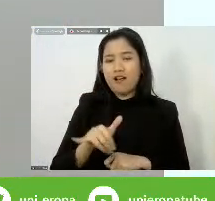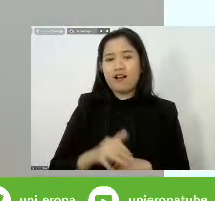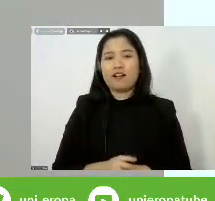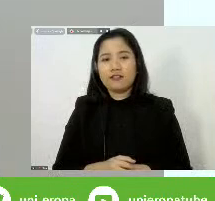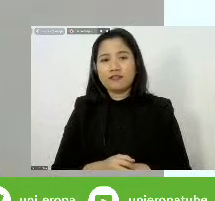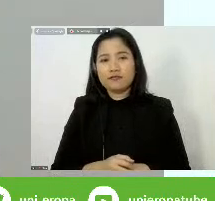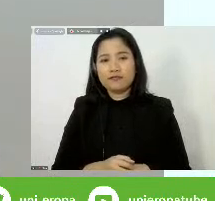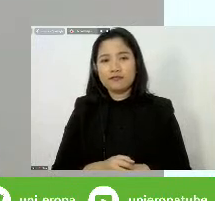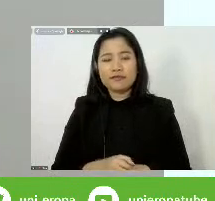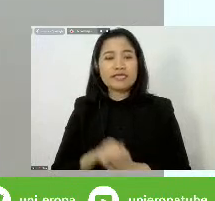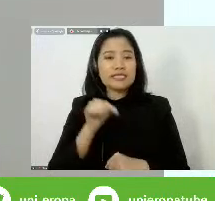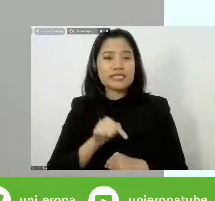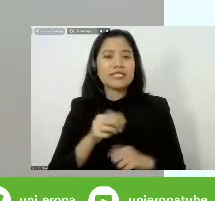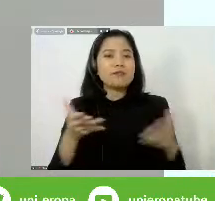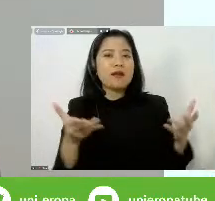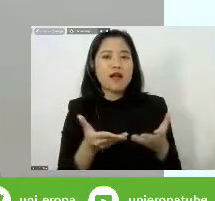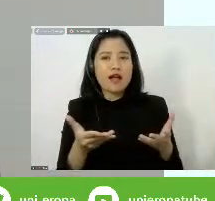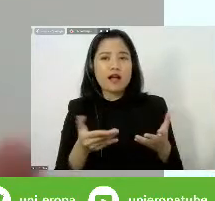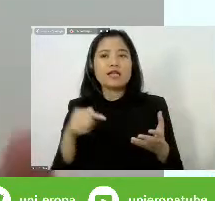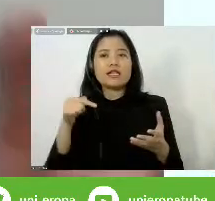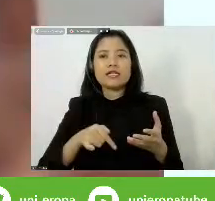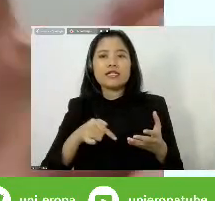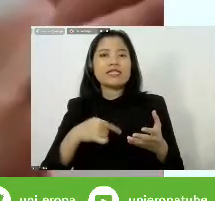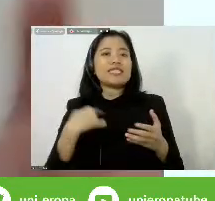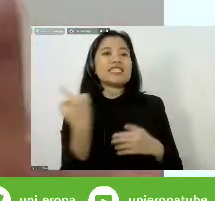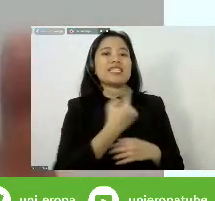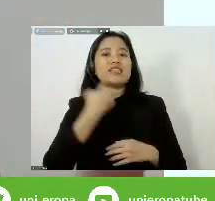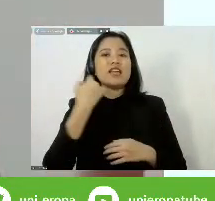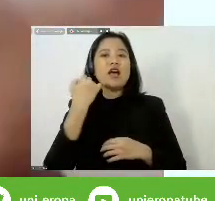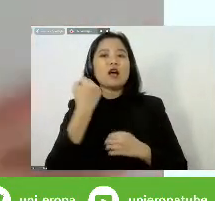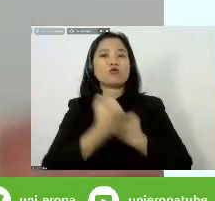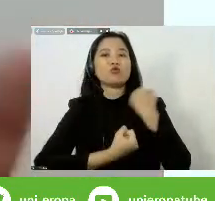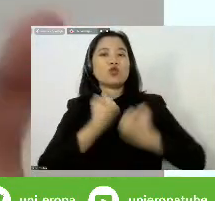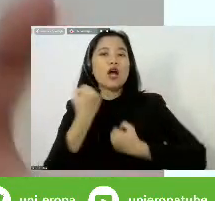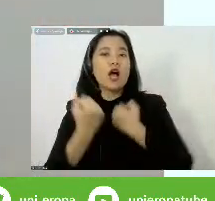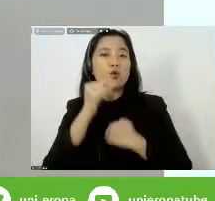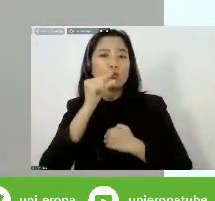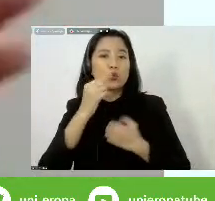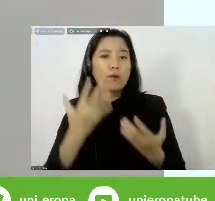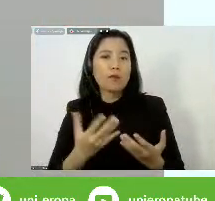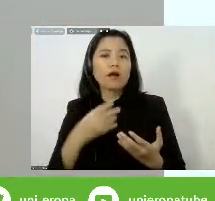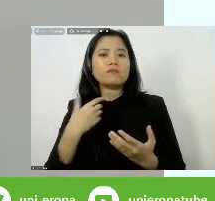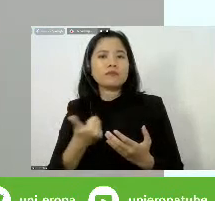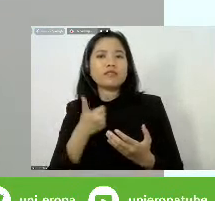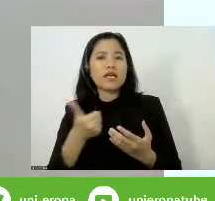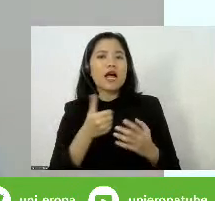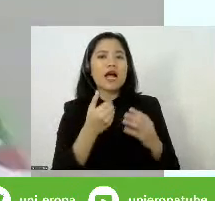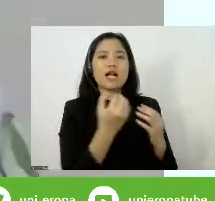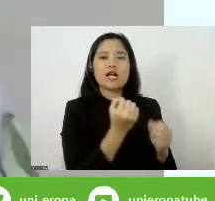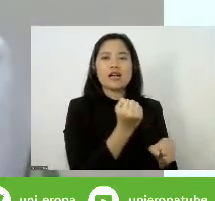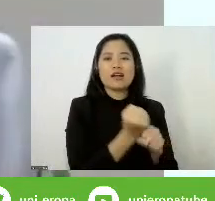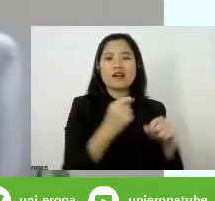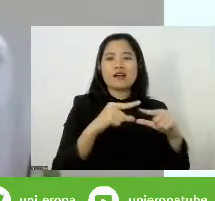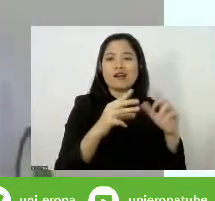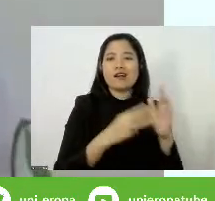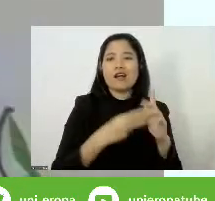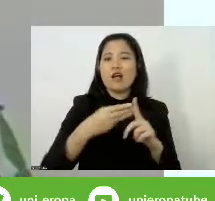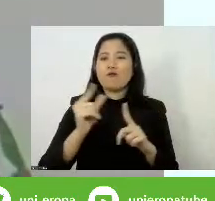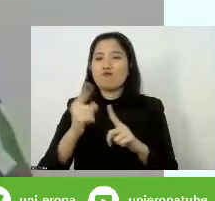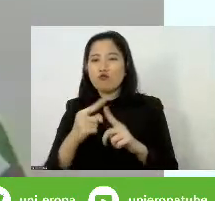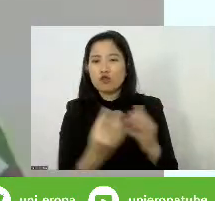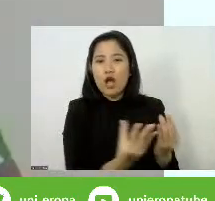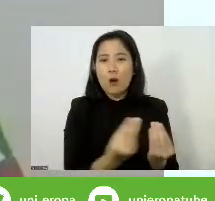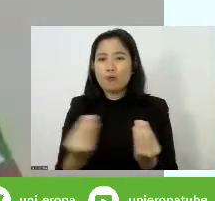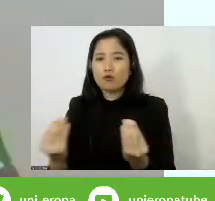di dalam upaya kita untuk mengembalikan kambuh atau memulihkan gambut ke apa